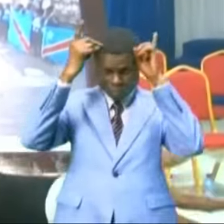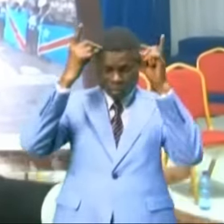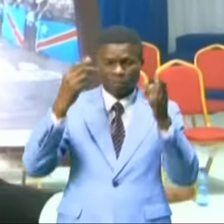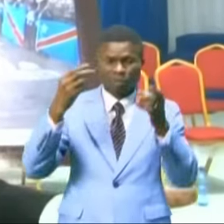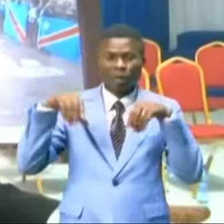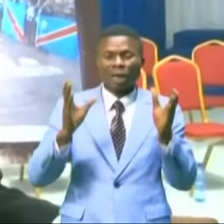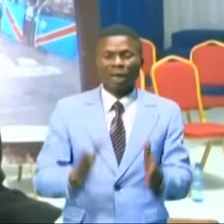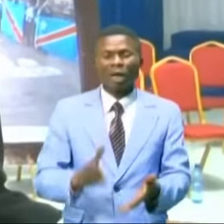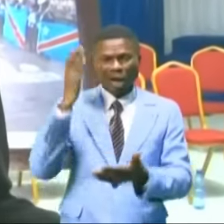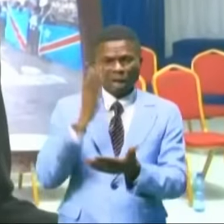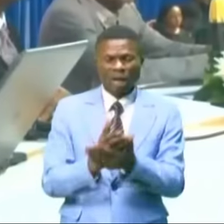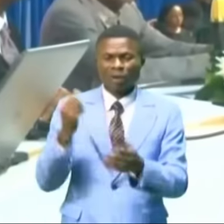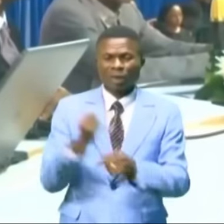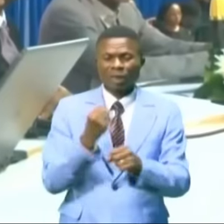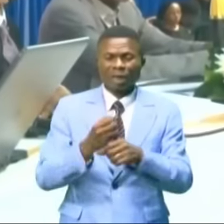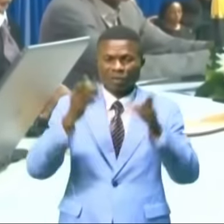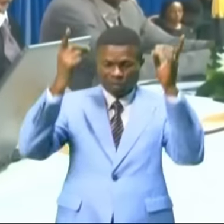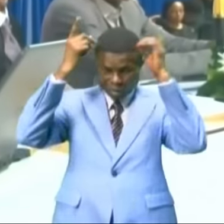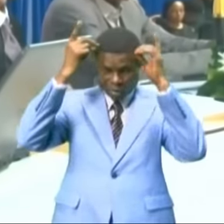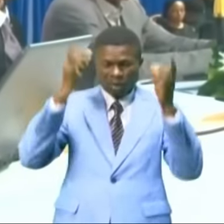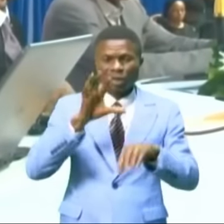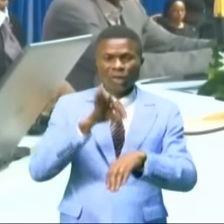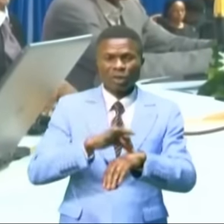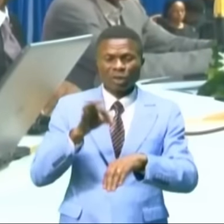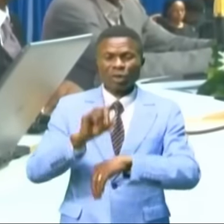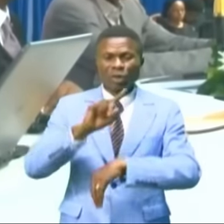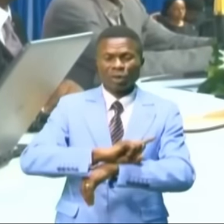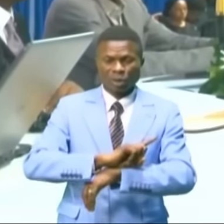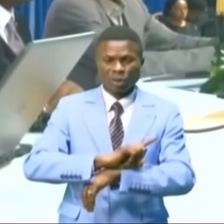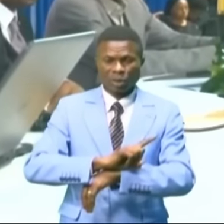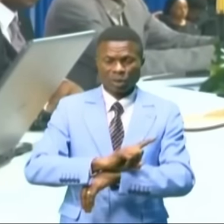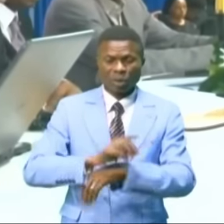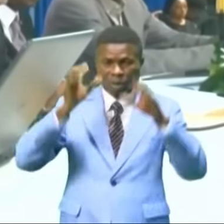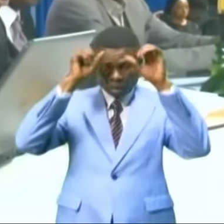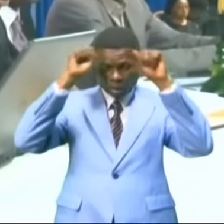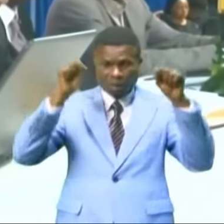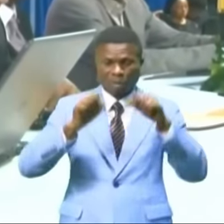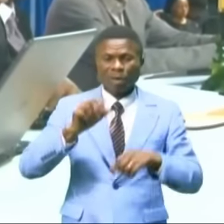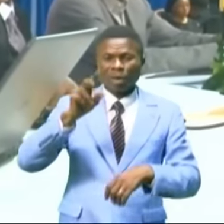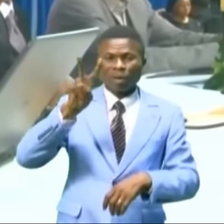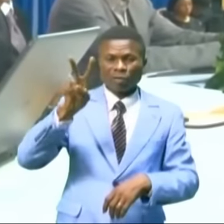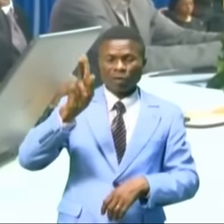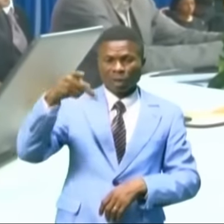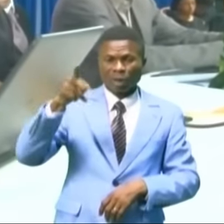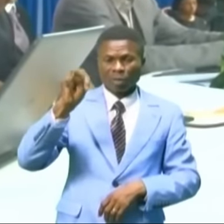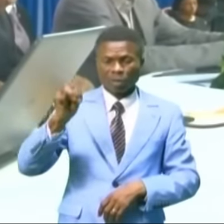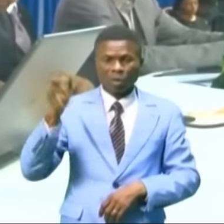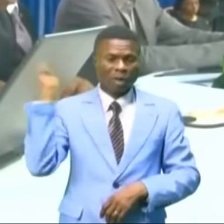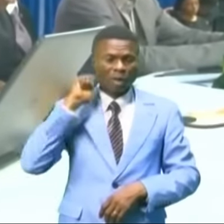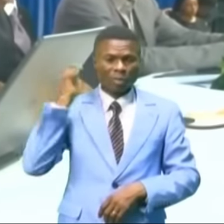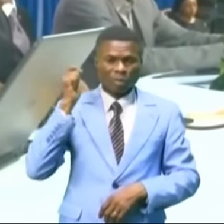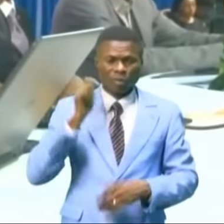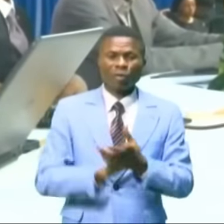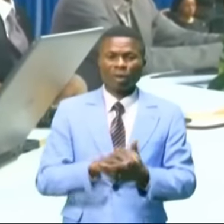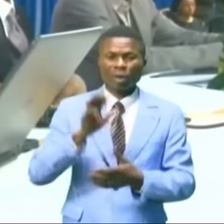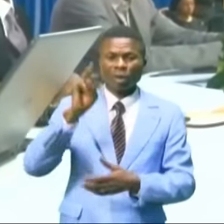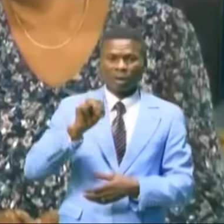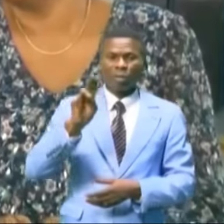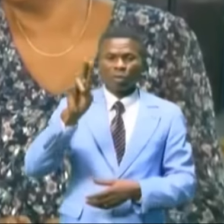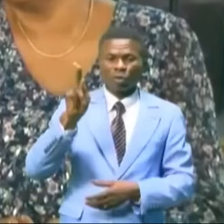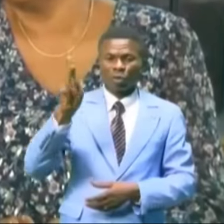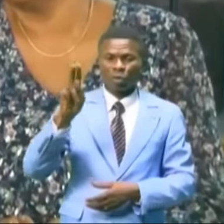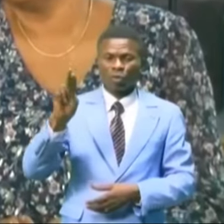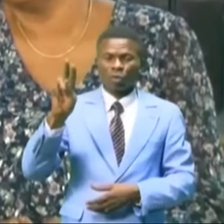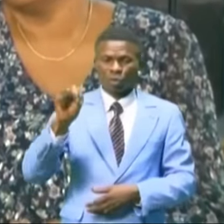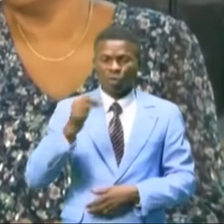Congolais renoncent à Satan et aux œuvres. L'occasion faisant le larron, le président de GREPEN, le professeur François Bokuna, n'a pas tari